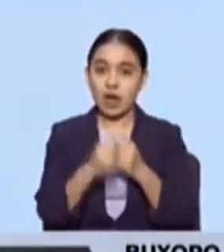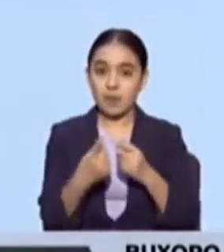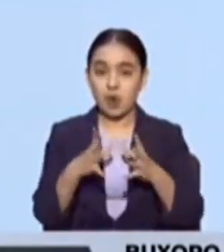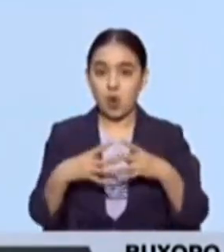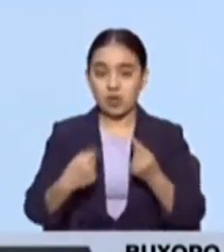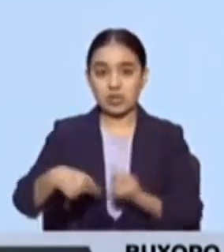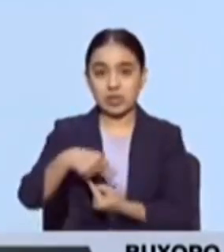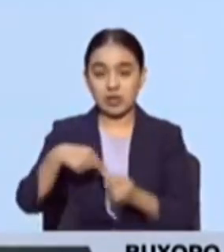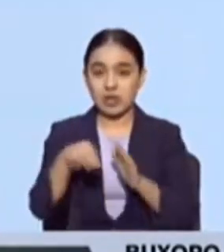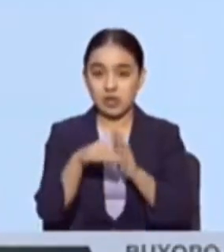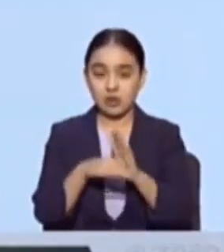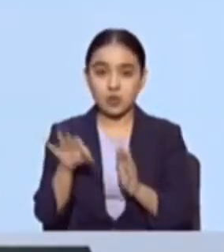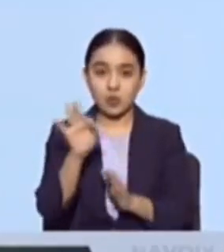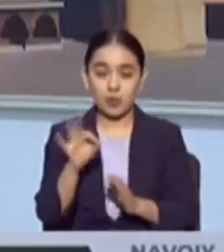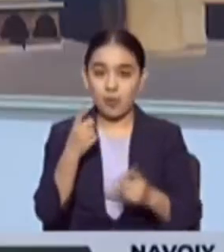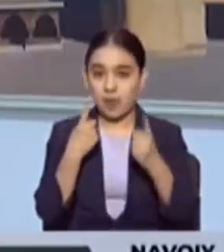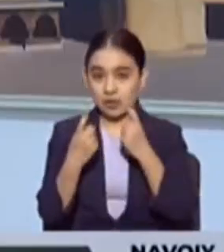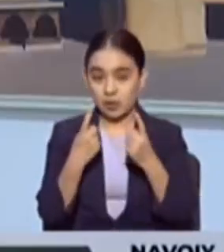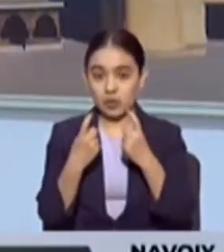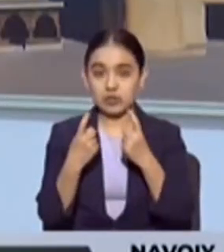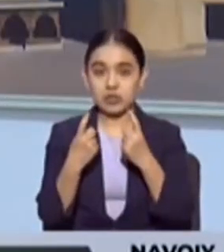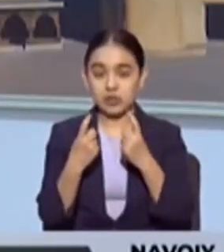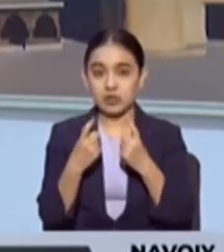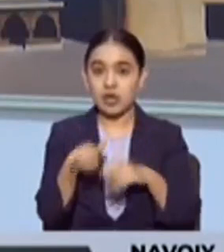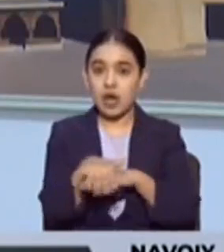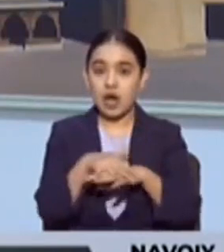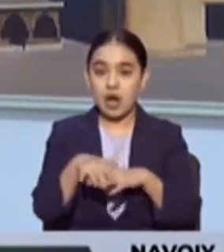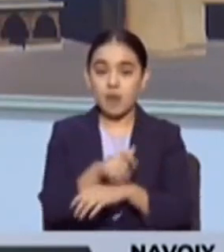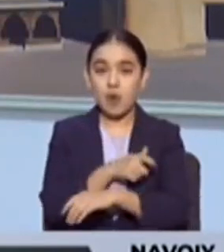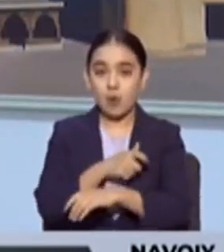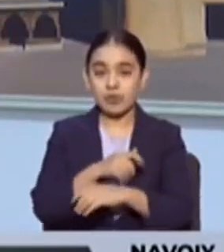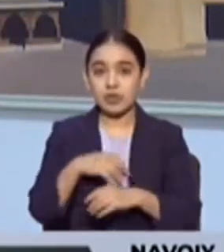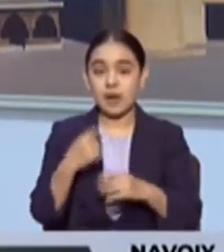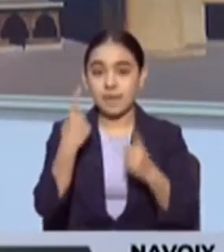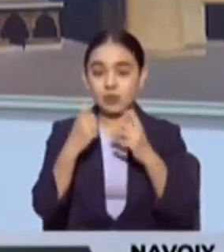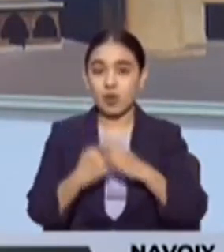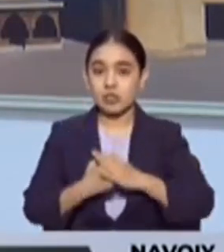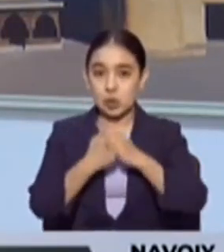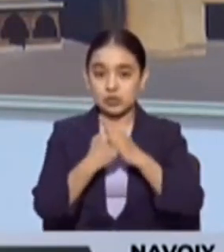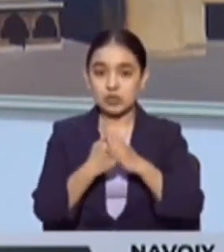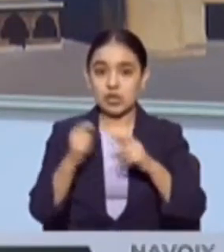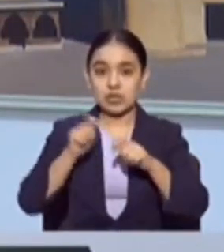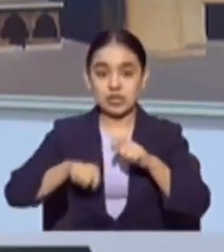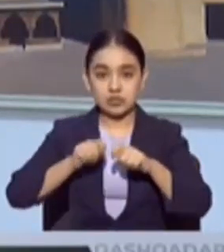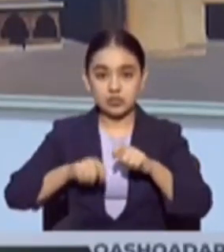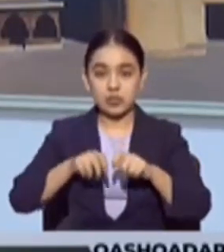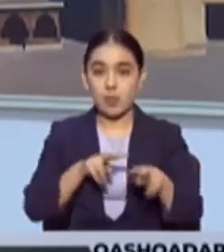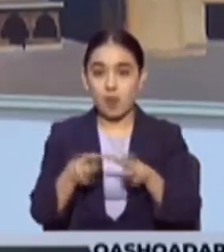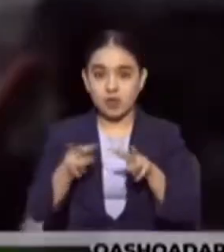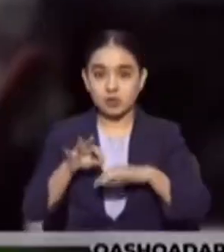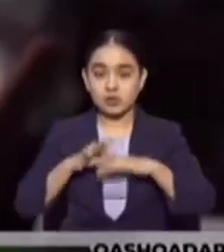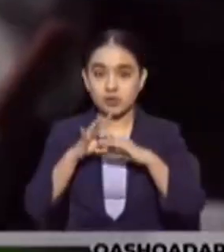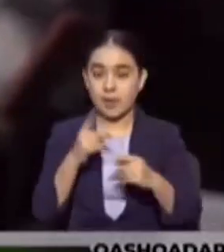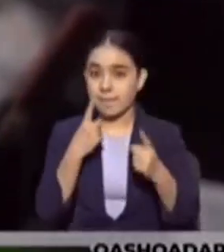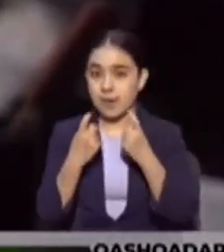oila tadbirkor dastur to'g'risidagi ma'lumotlar esa soliq qo'mitasining ma'lumotlari asosida tekshirilishi, monitoring qilinishi yo'lga